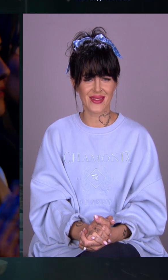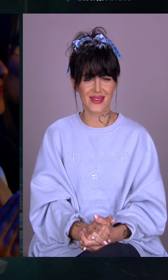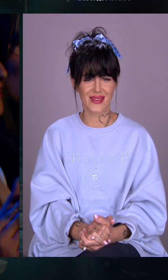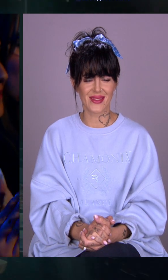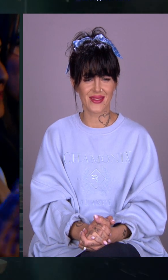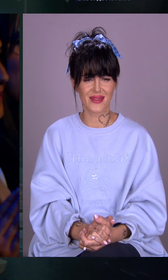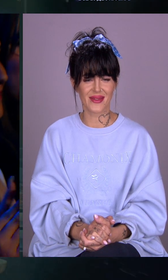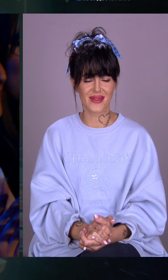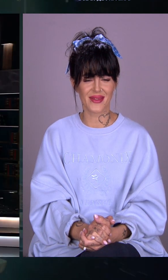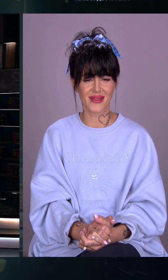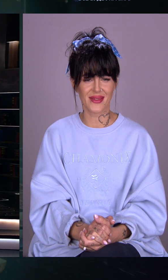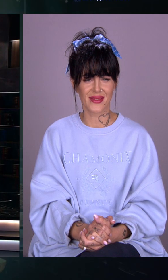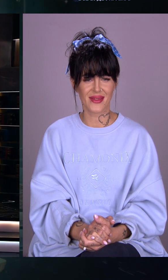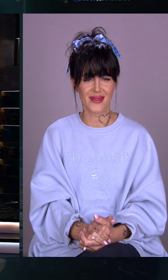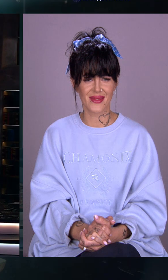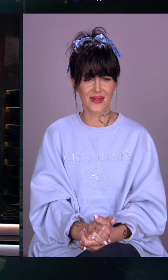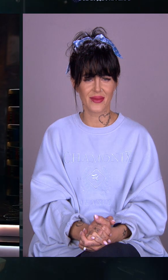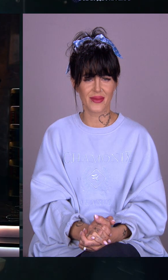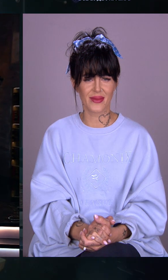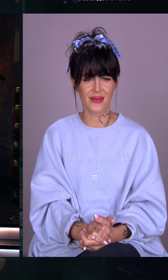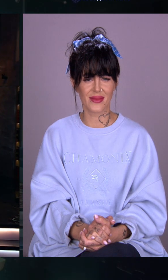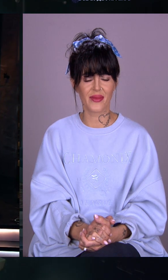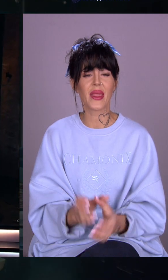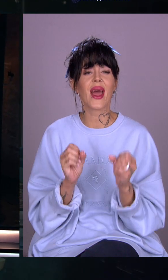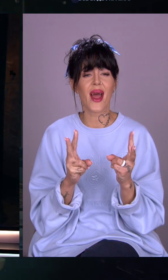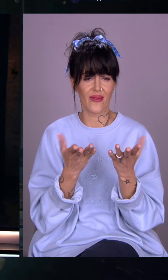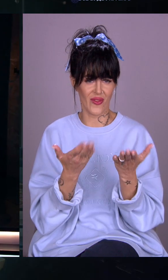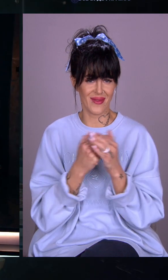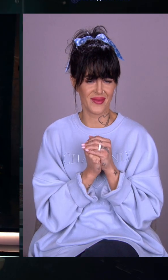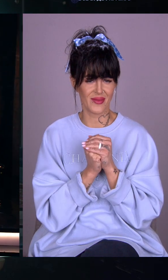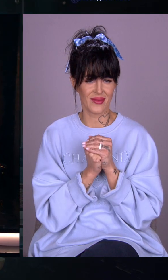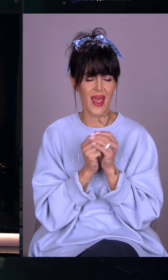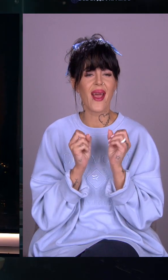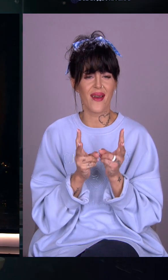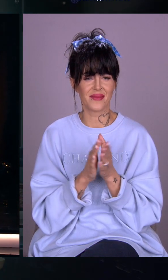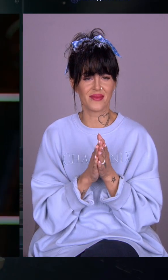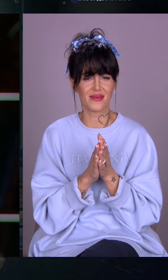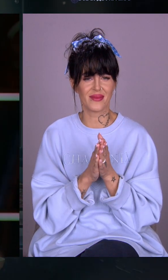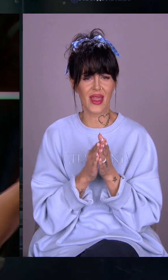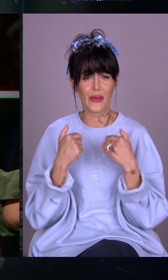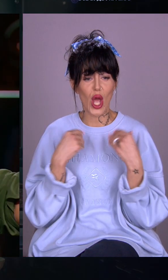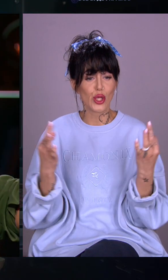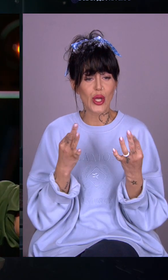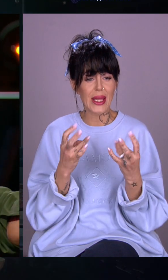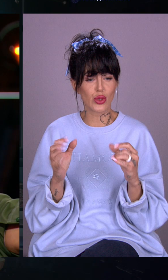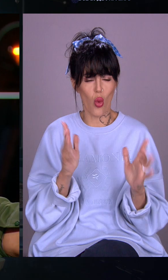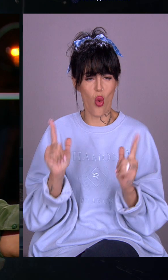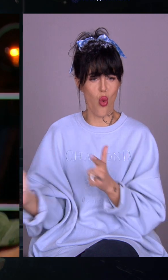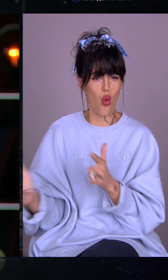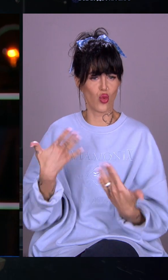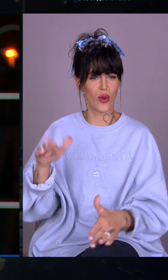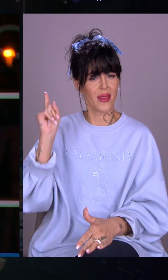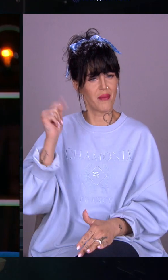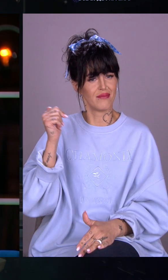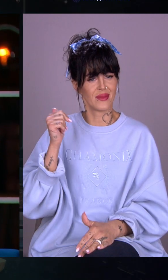Проходьте вже, проходьте сюди. Хлопці, ну що? Що, як ви? Дивіться, ще нічого не трапилось, там же сміх. Чого?